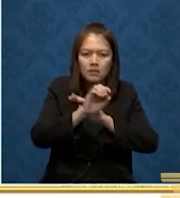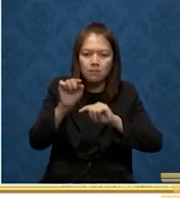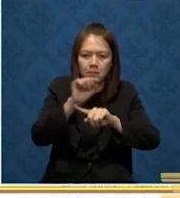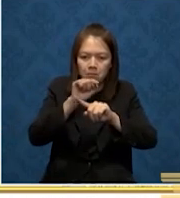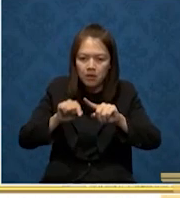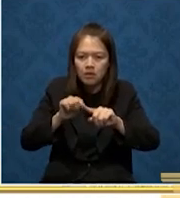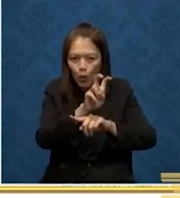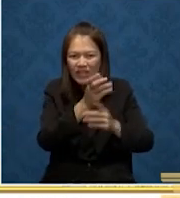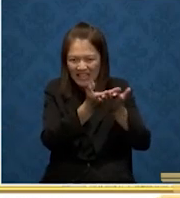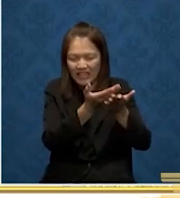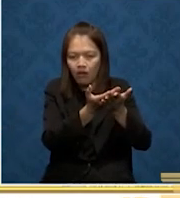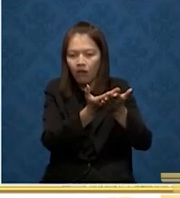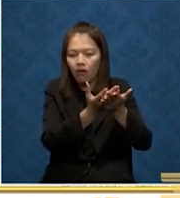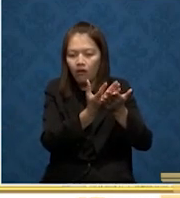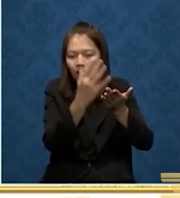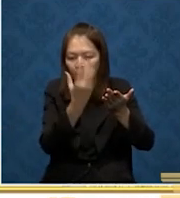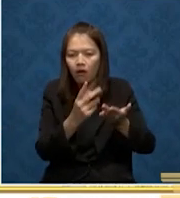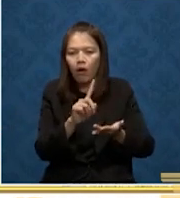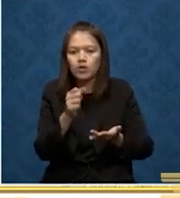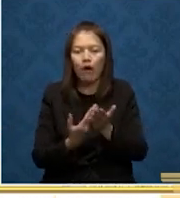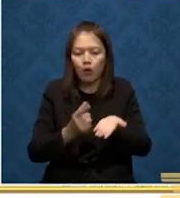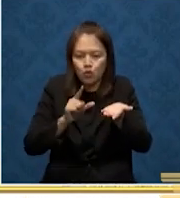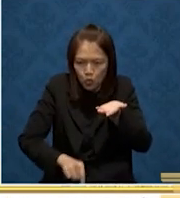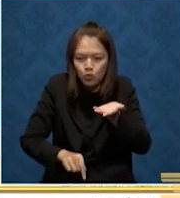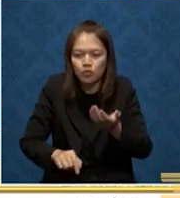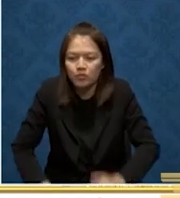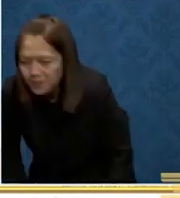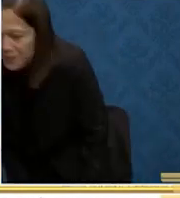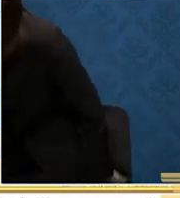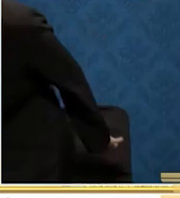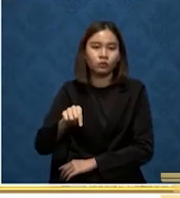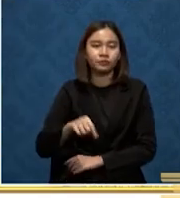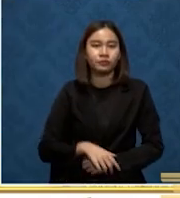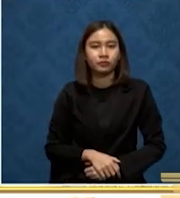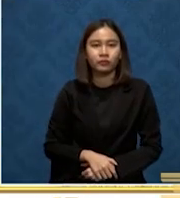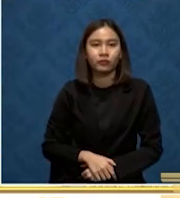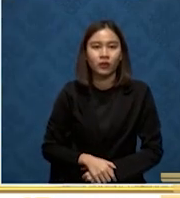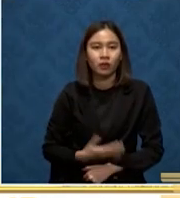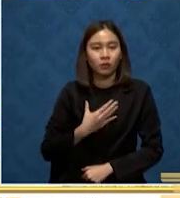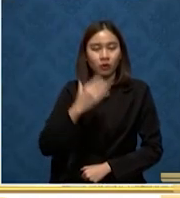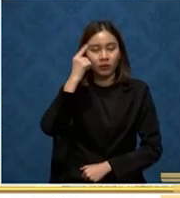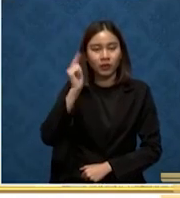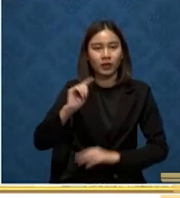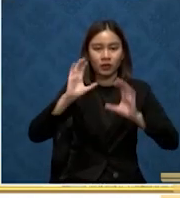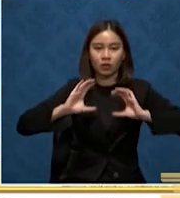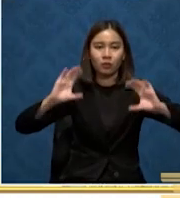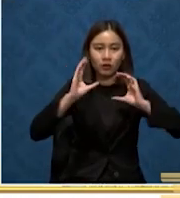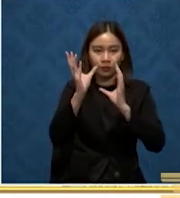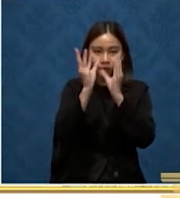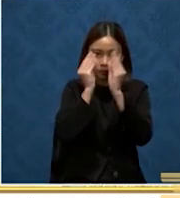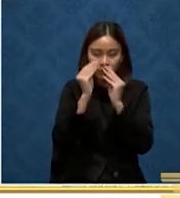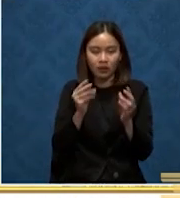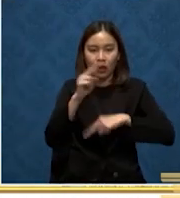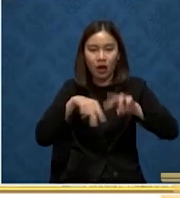จาก 200 หรอ 117 บาท ต่กี่โกรมสวนกบตนทุนทพอมคดผมคิดว่าทางรฐบาลต้องเลงศึกษา ห